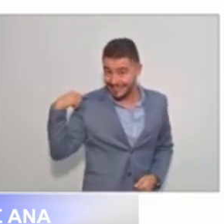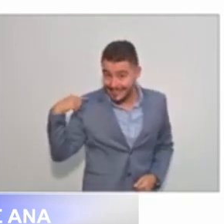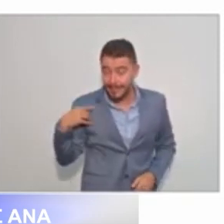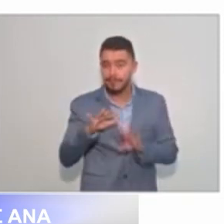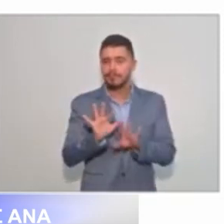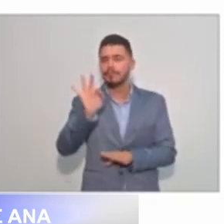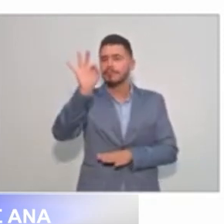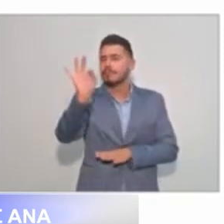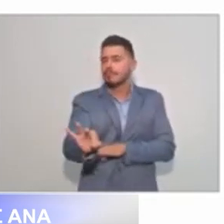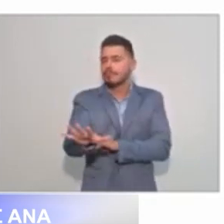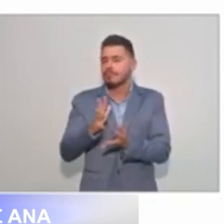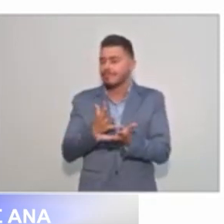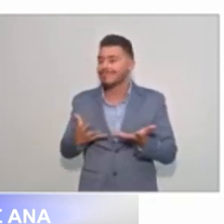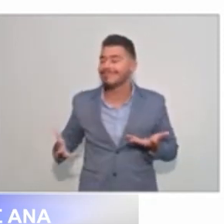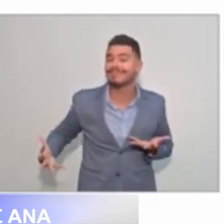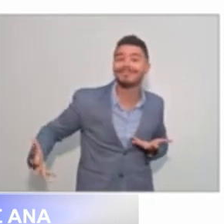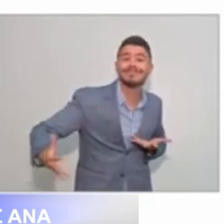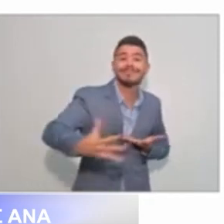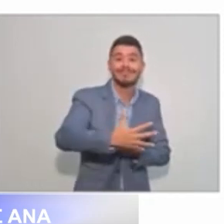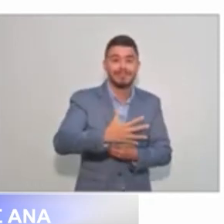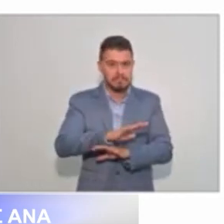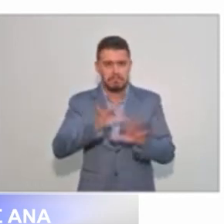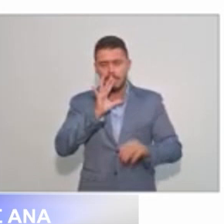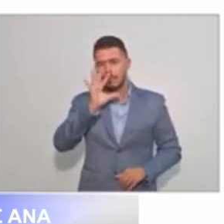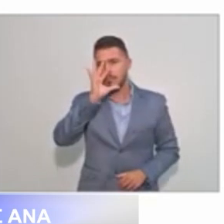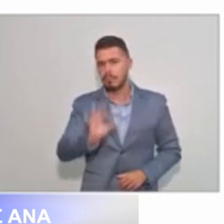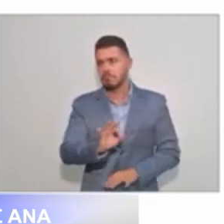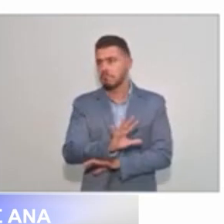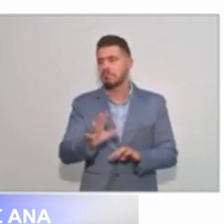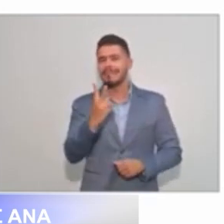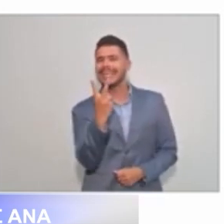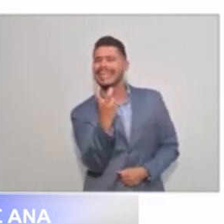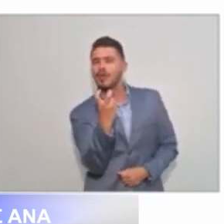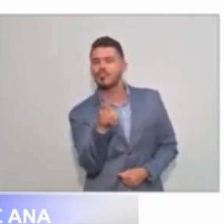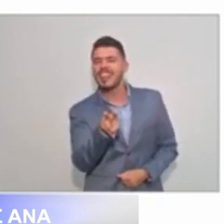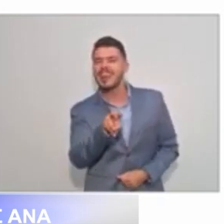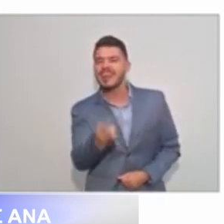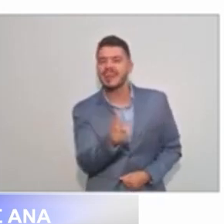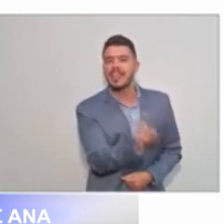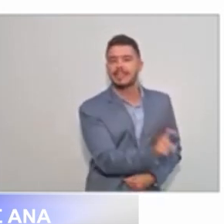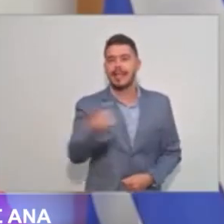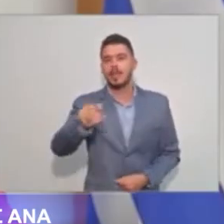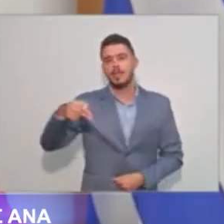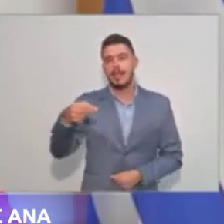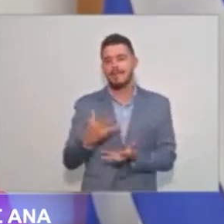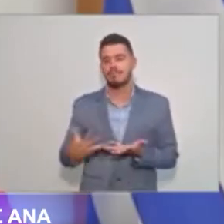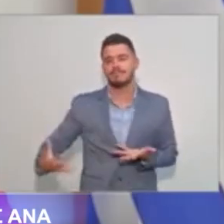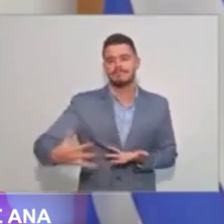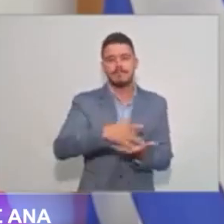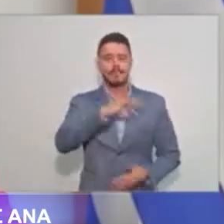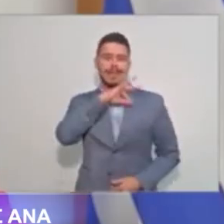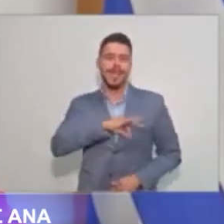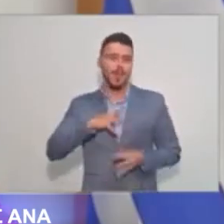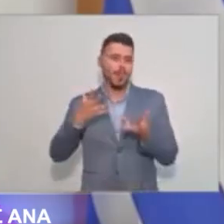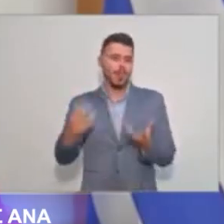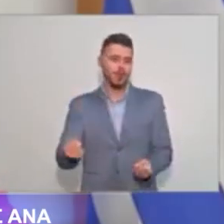οικονομική συμβολή του εισερχόμενου τουρισμού να ξεπεράσει τα 20 δισεκατομμύρια ευρώ.